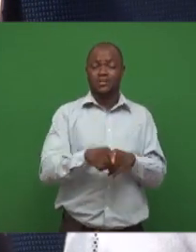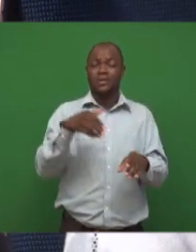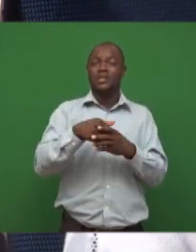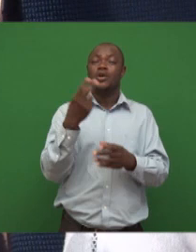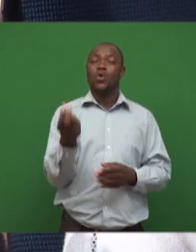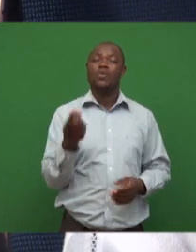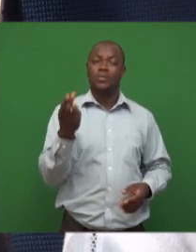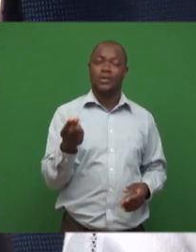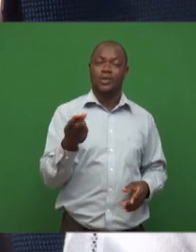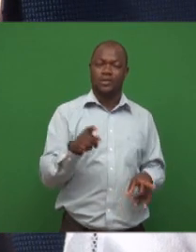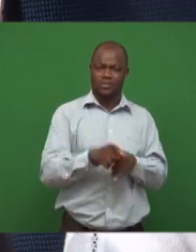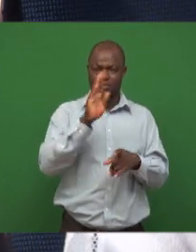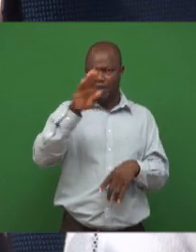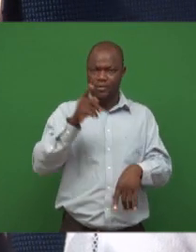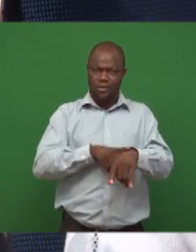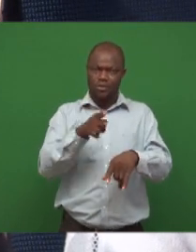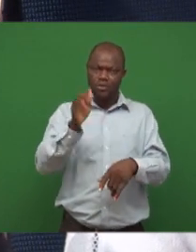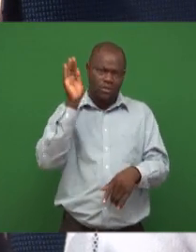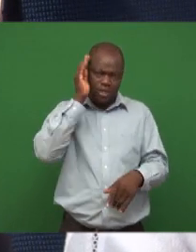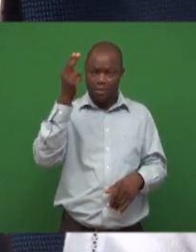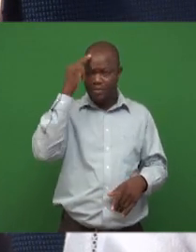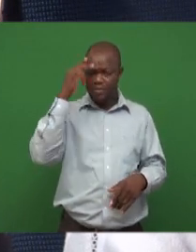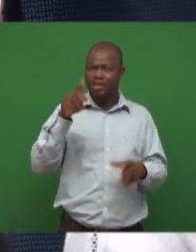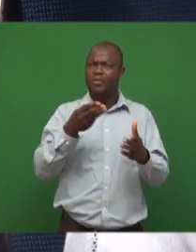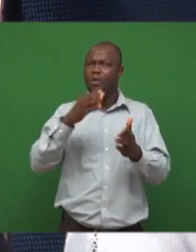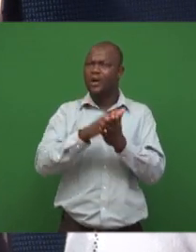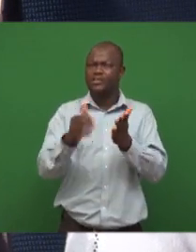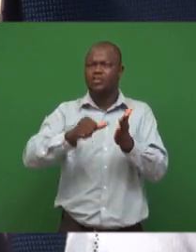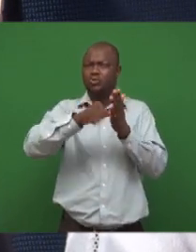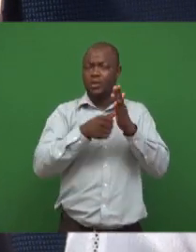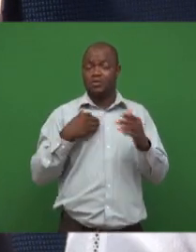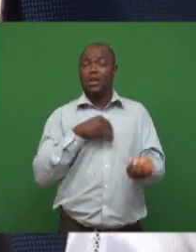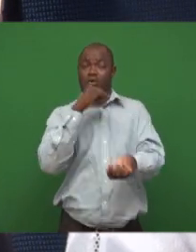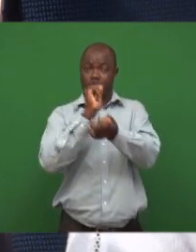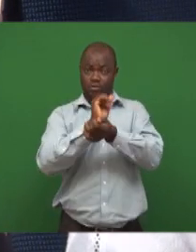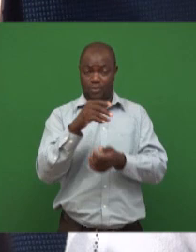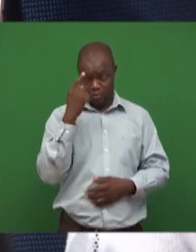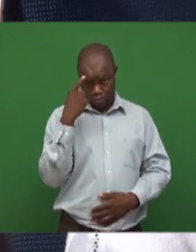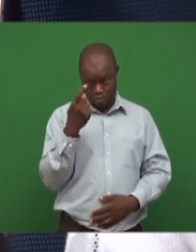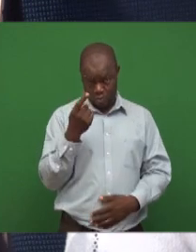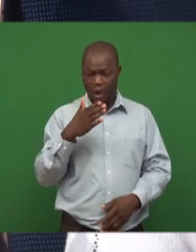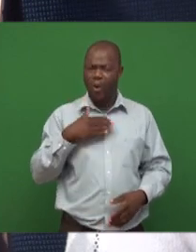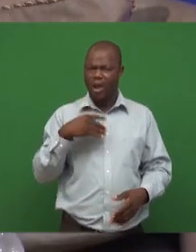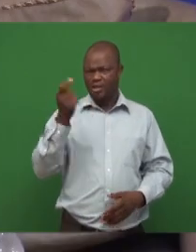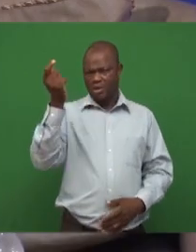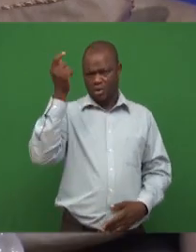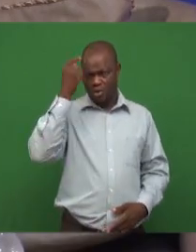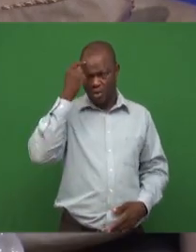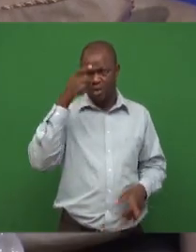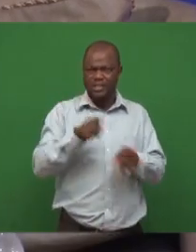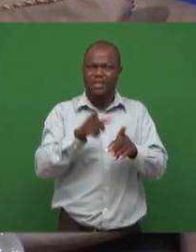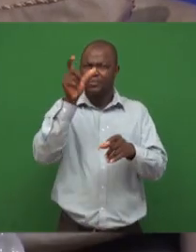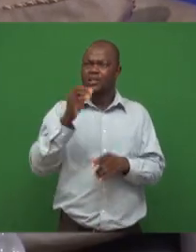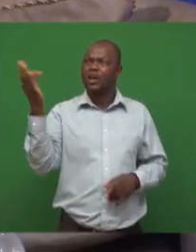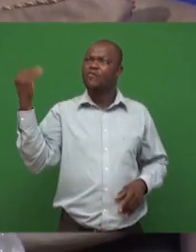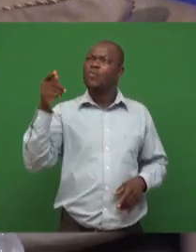mumakombi, munonzwa dzimwe namba uchinzi mapurisa achiti vasina zvitupa tinokusungai. Nokuti vanenge vachiitira kuti vazive kuti